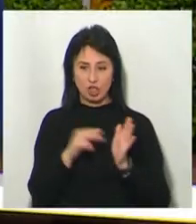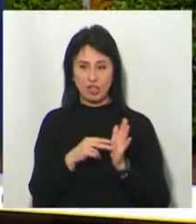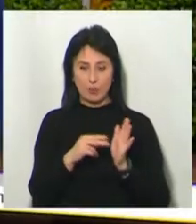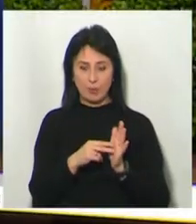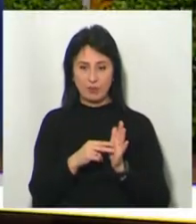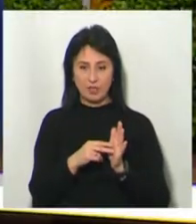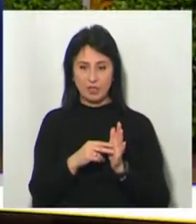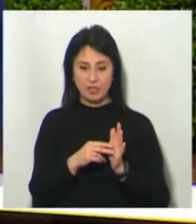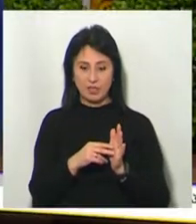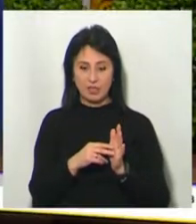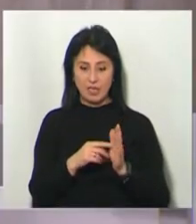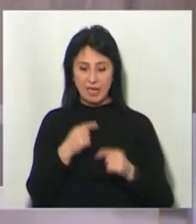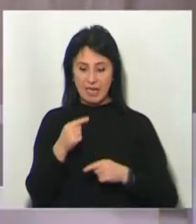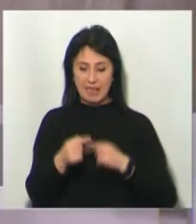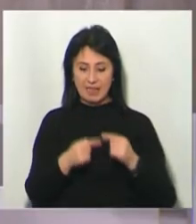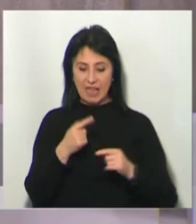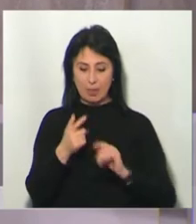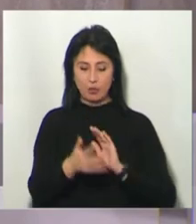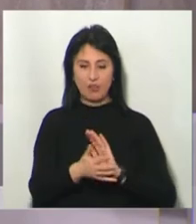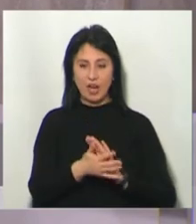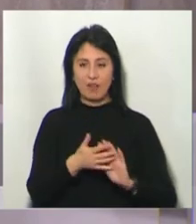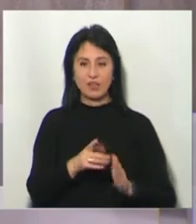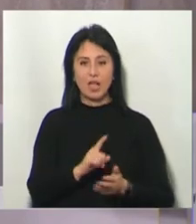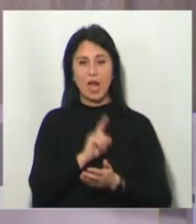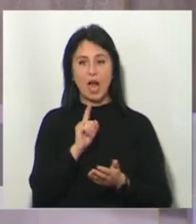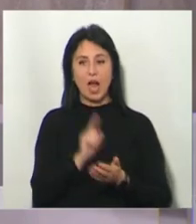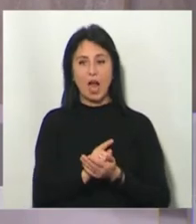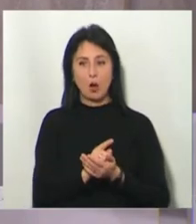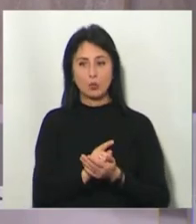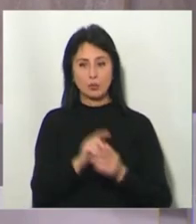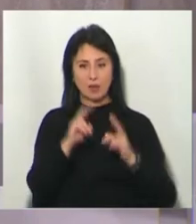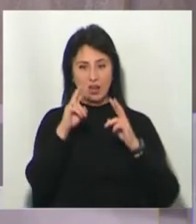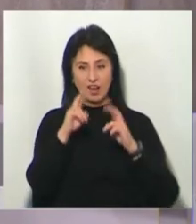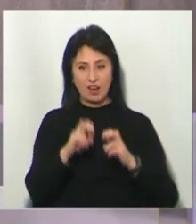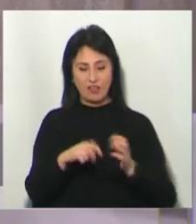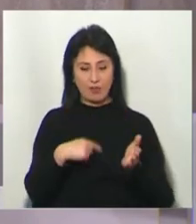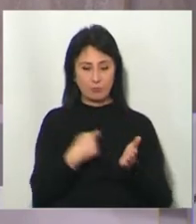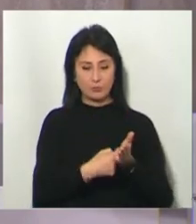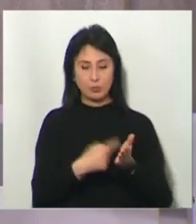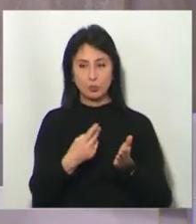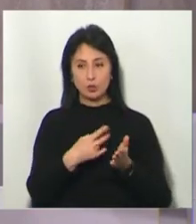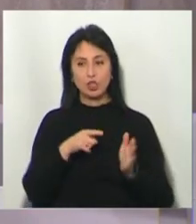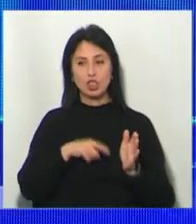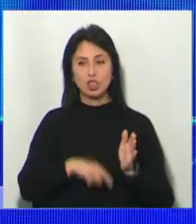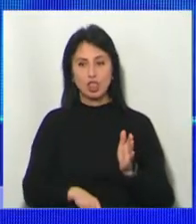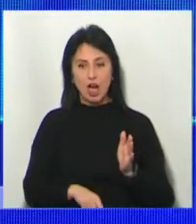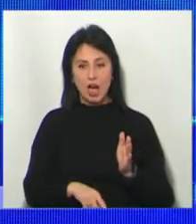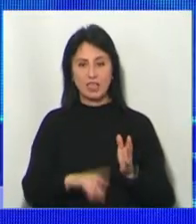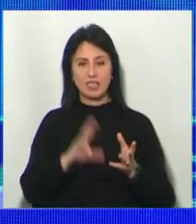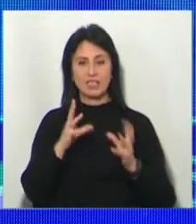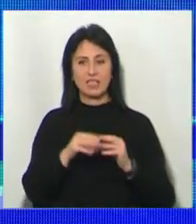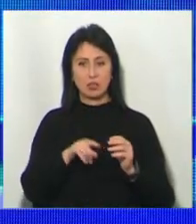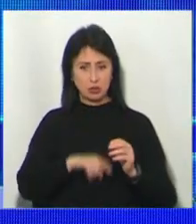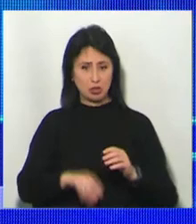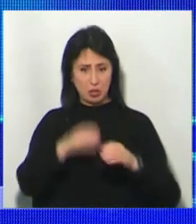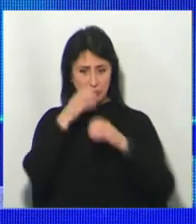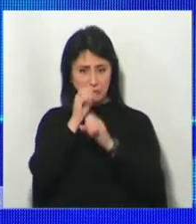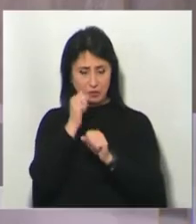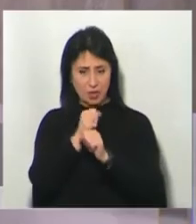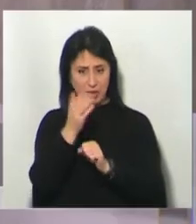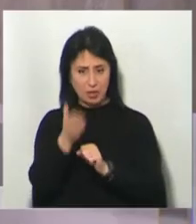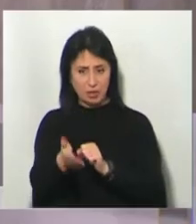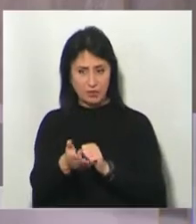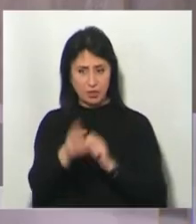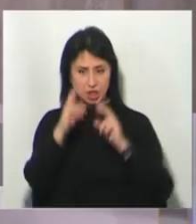შევაფასოთ. თანამედროვე გაგებით, მაგალითად აუცილებლად რუტინულ კვლევაში ჩვენ გულისხმობთ, რომ შარდის საერთო ანალიზით გავაკეთოთ,